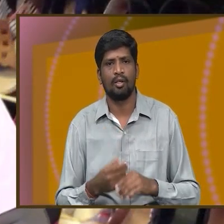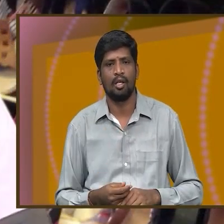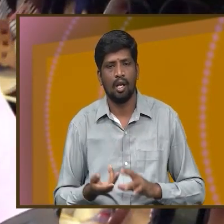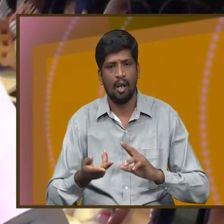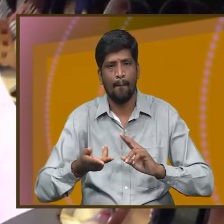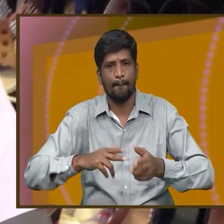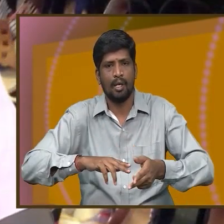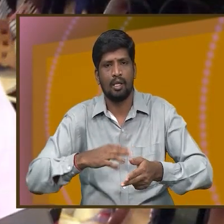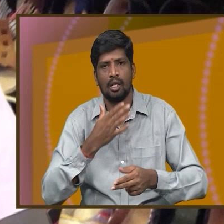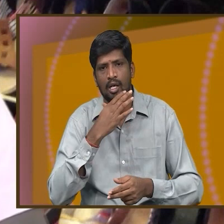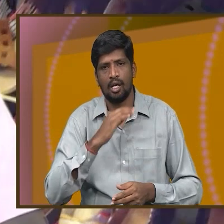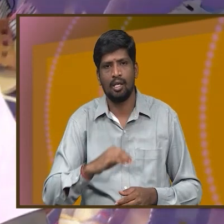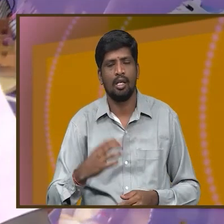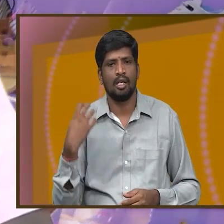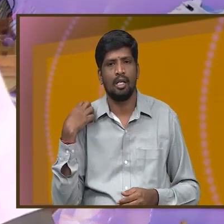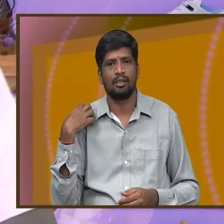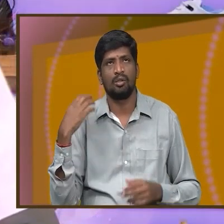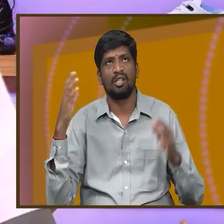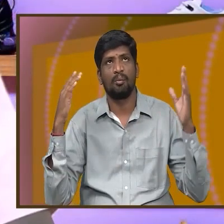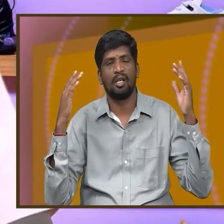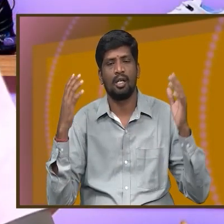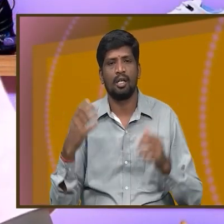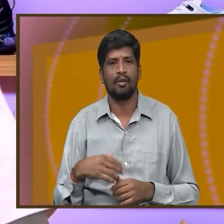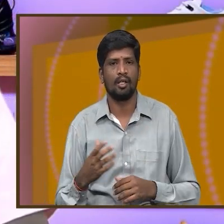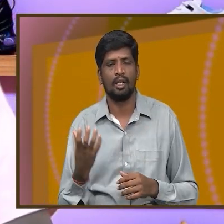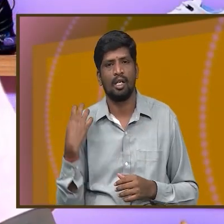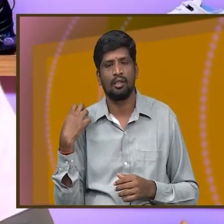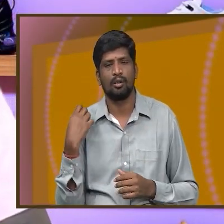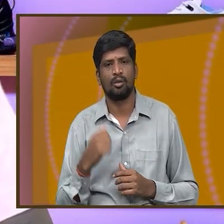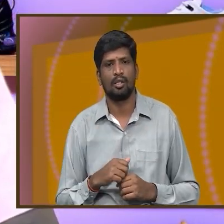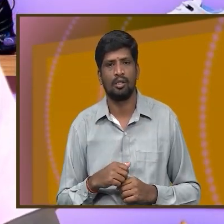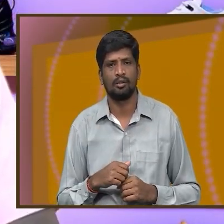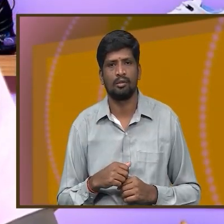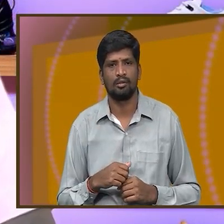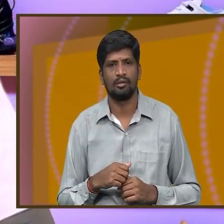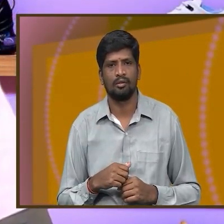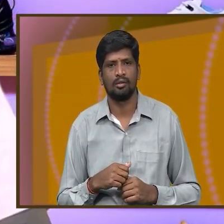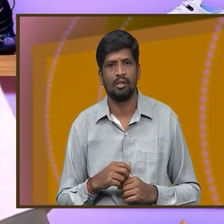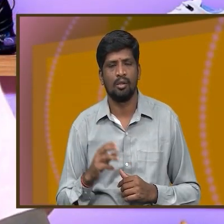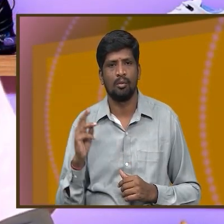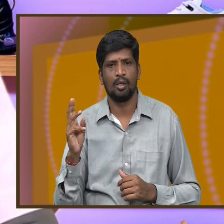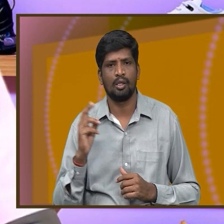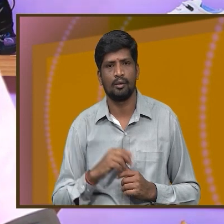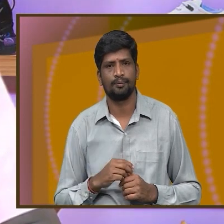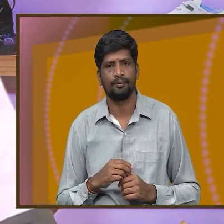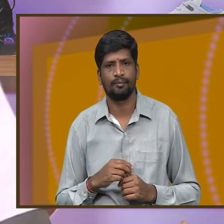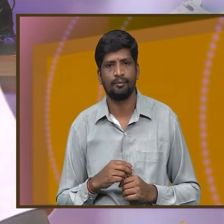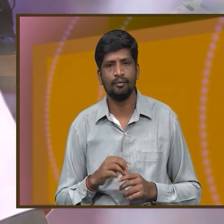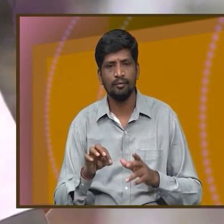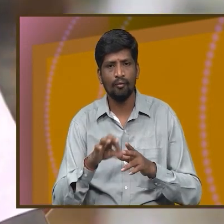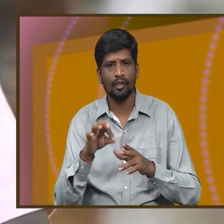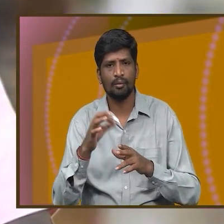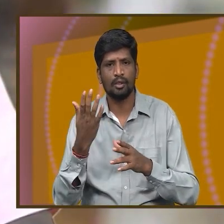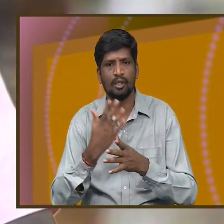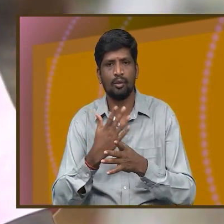அளவுக்கெல்லாம் அவரை வந்து பாடாய்படுத்துகிறது அப்படிங்கிற ஒரு செய்தியை நாம் பார்க்கின்றோம். அடுத்த ஒரு அவர் அந்த செருப்பு தைக்கும்